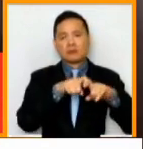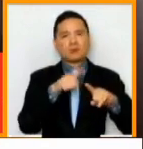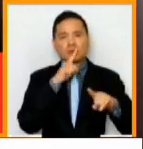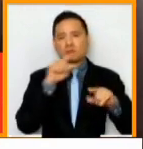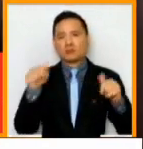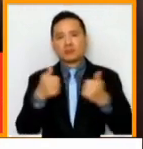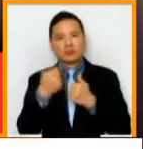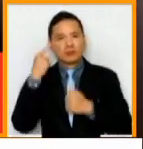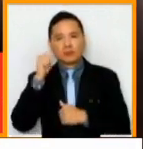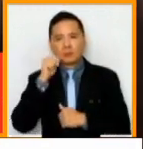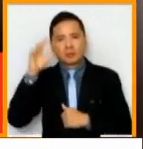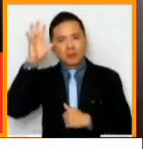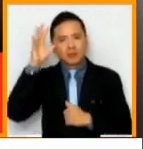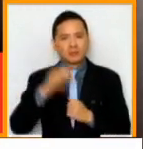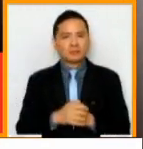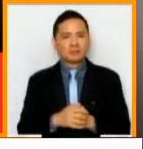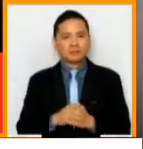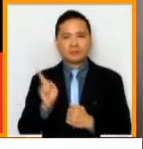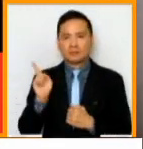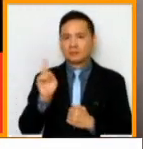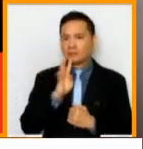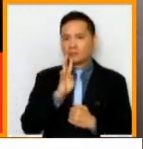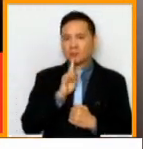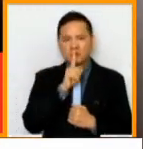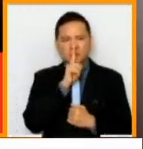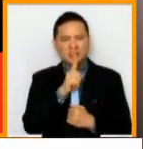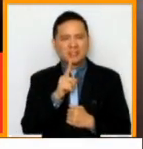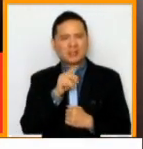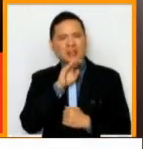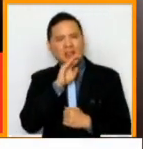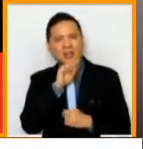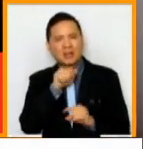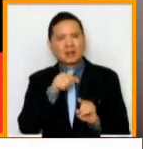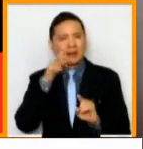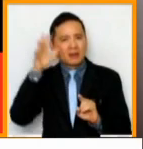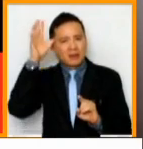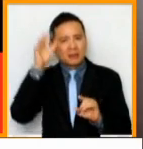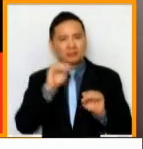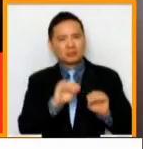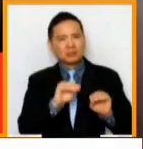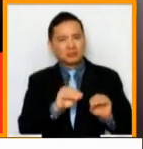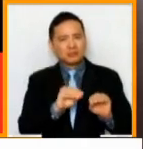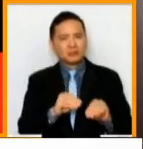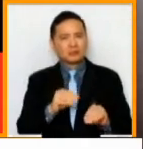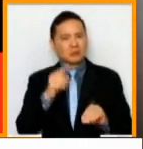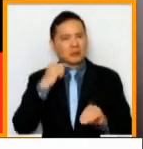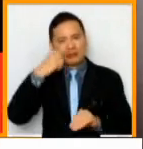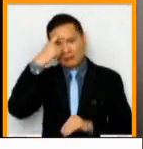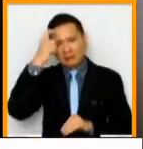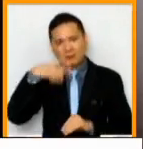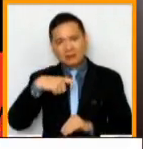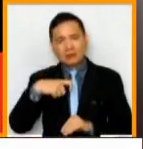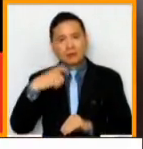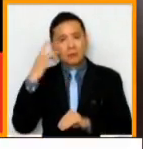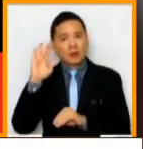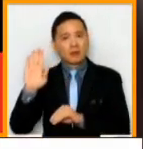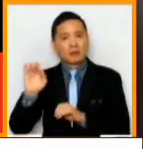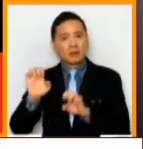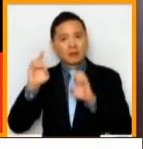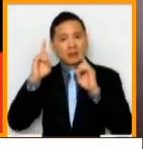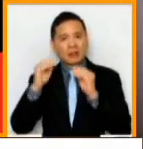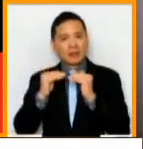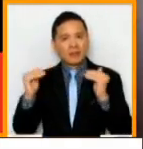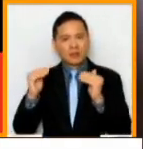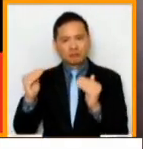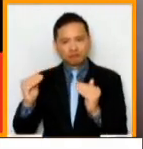kasi nahihirapan sila sa mga lesson content kasi sila mismo ay yung educational level nila. Kaya po yung